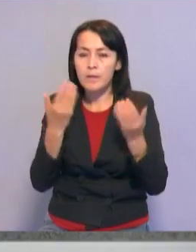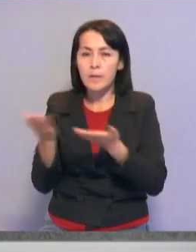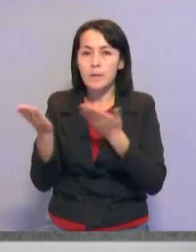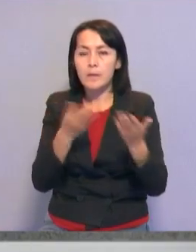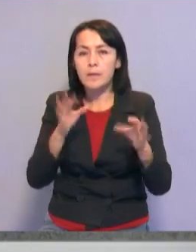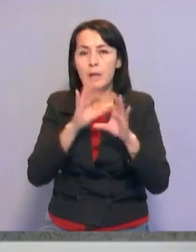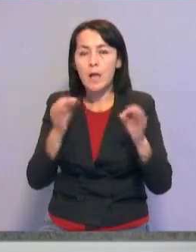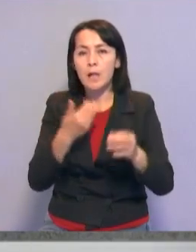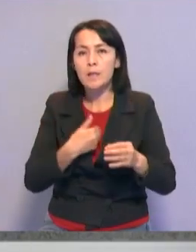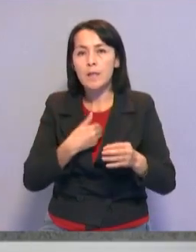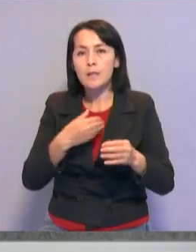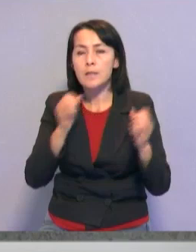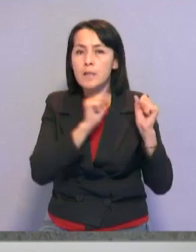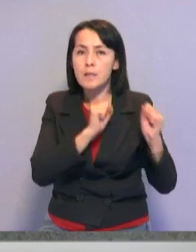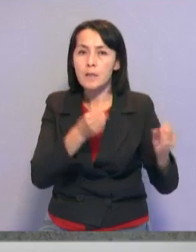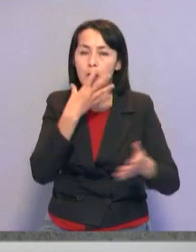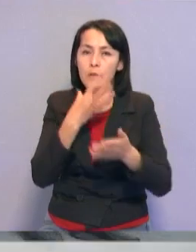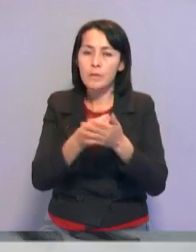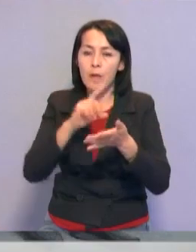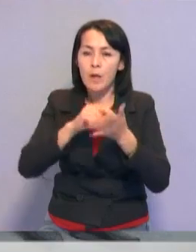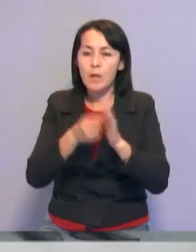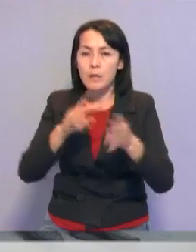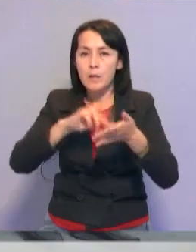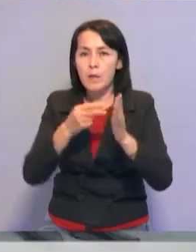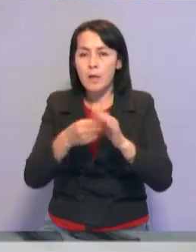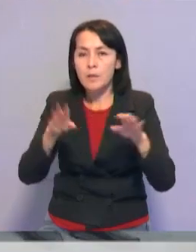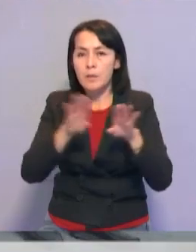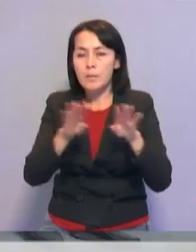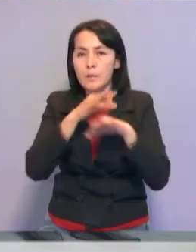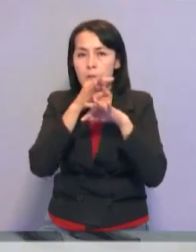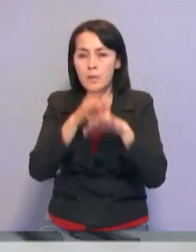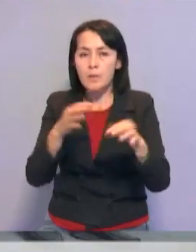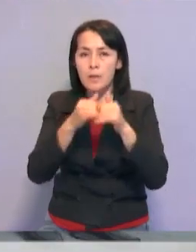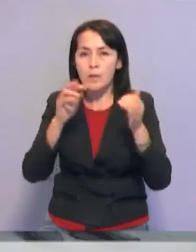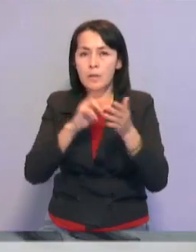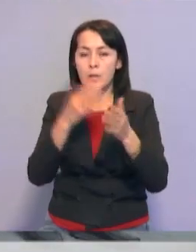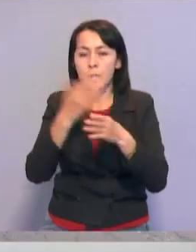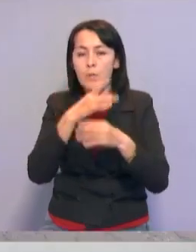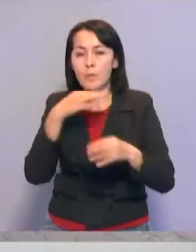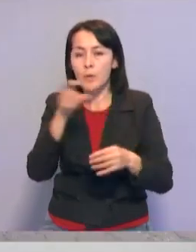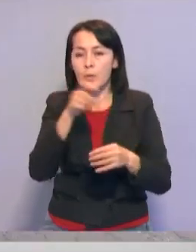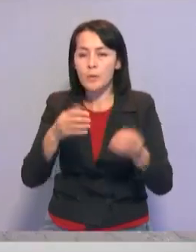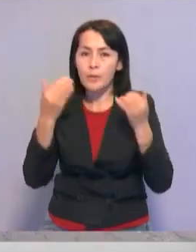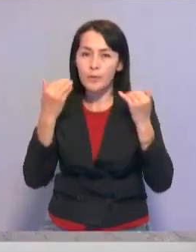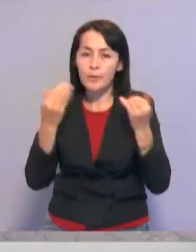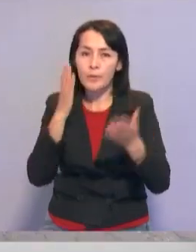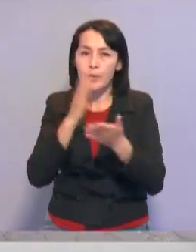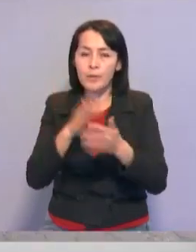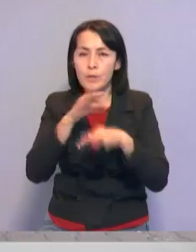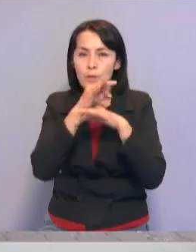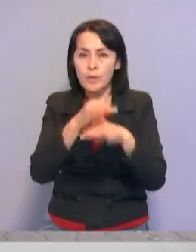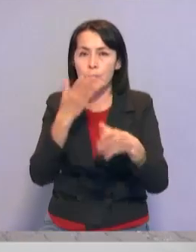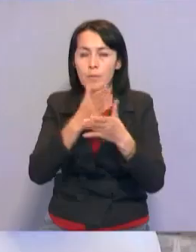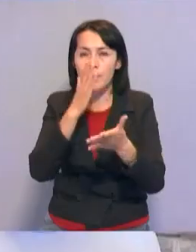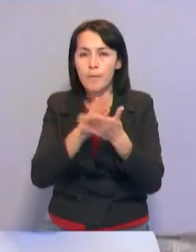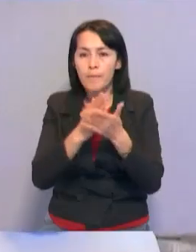Это говорит о том, что наше издание сохраняет свою аудиторию. Проект «Супермаркет посылок», реализованный Казпочтой, помог многим людям. Теперь доступна и курьерская